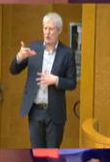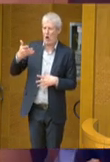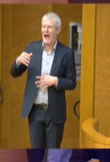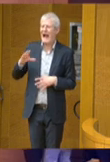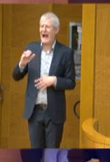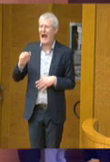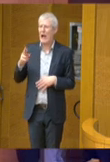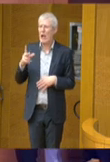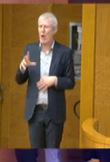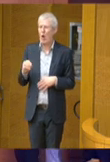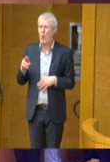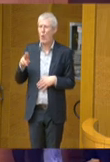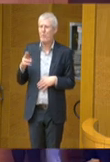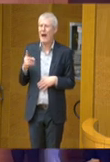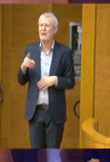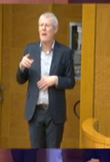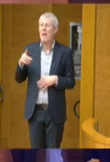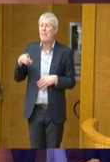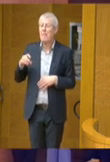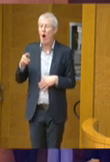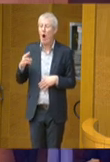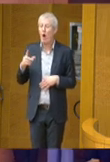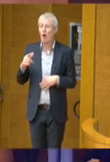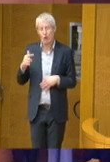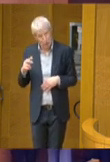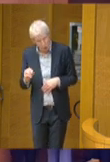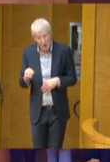Porto Sant'Elpidio. Intervengono